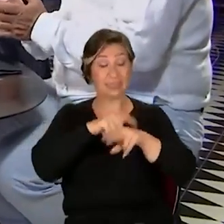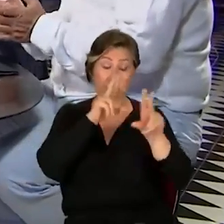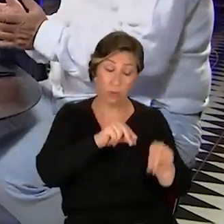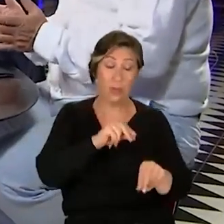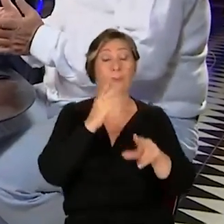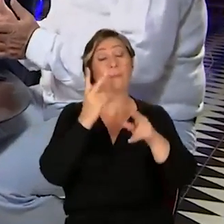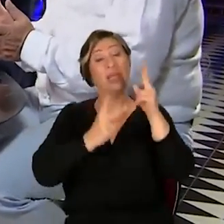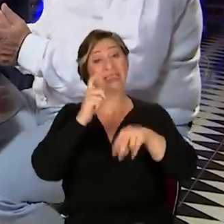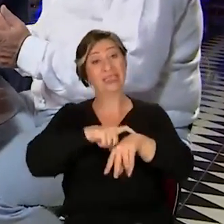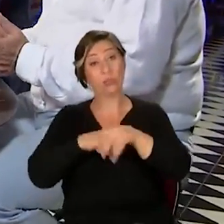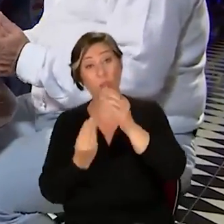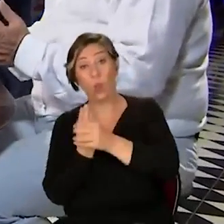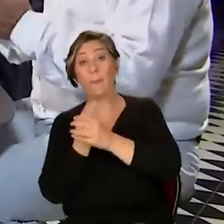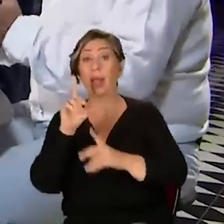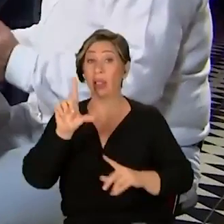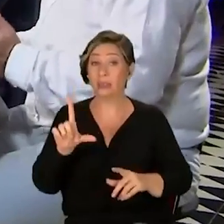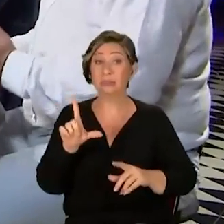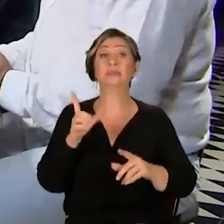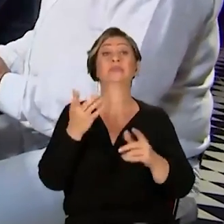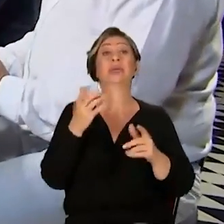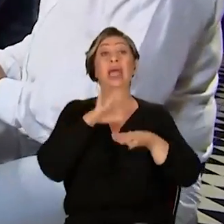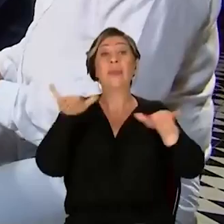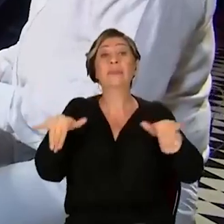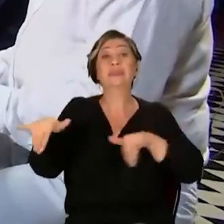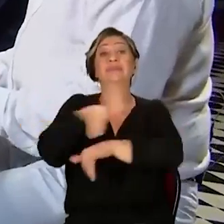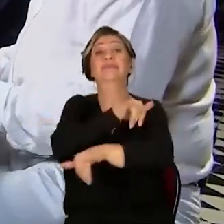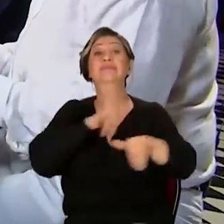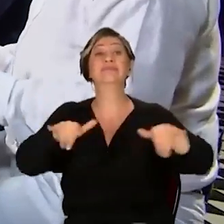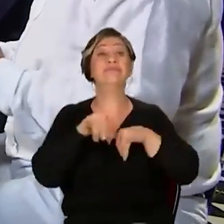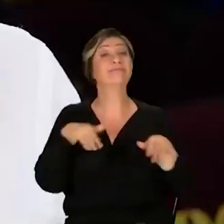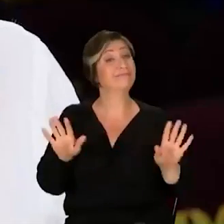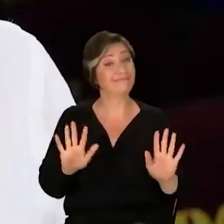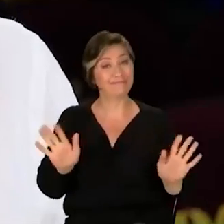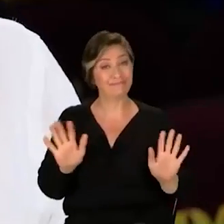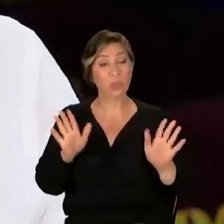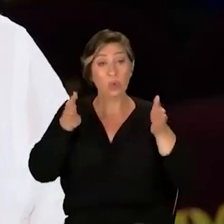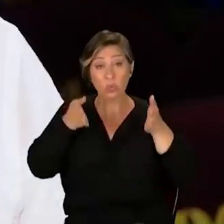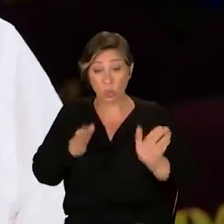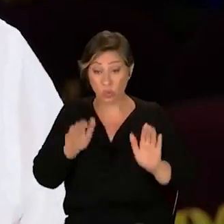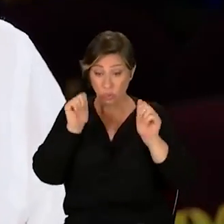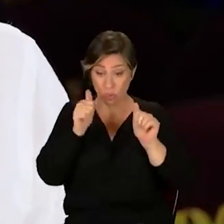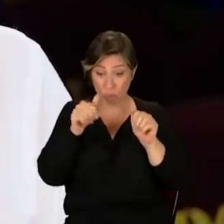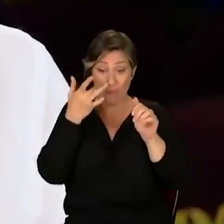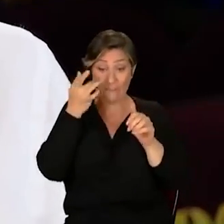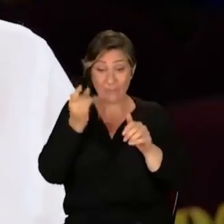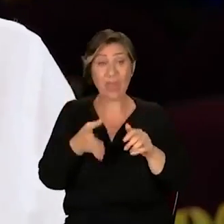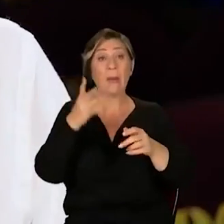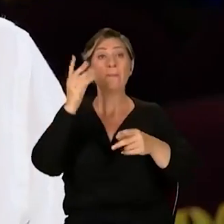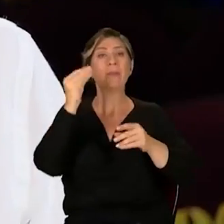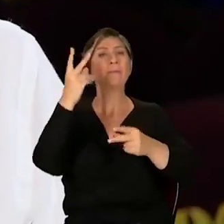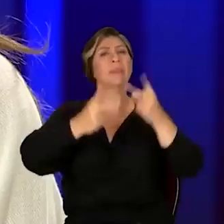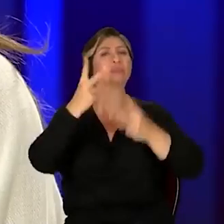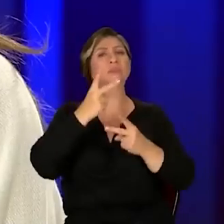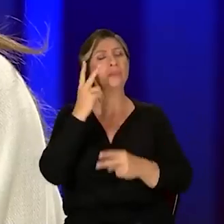belli saatlerde kalkmamız lazım ama hepimiz aynı değiliz. Ve bu doğduğumuz günden belli. İşte bazı